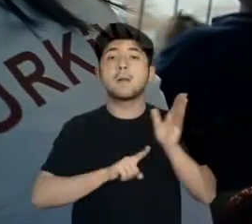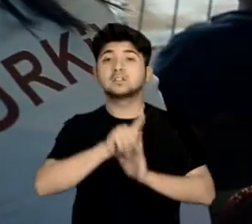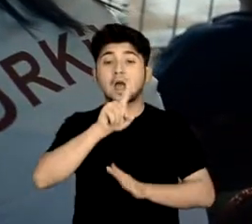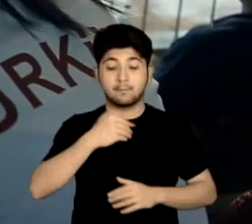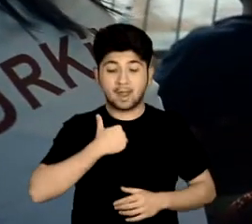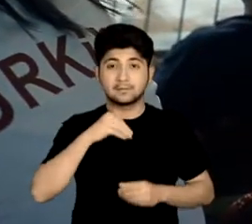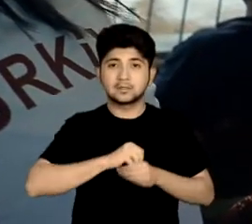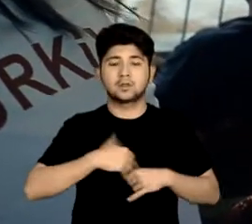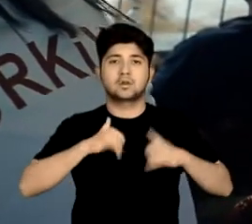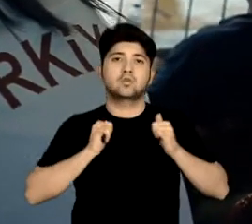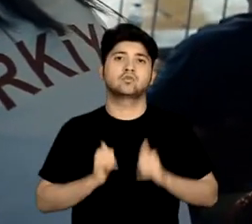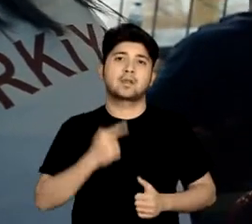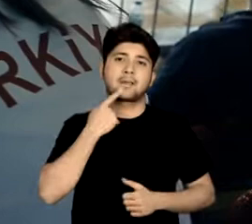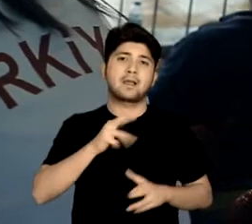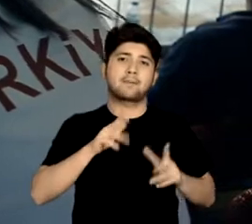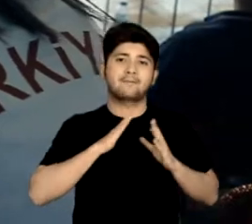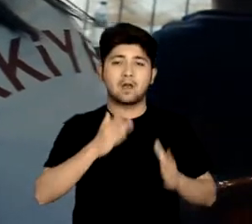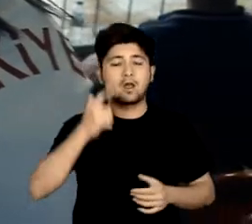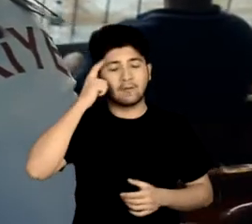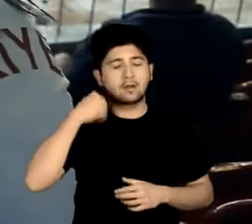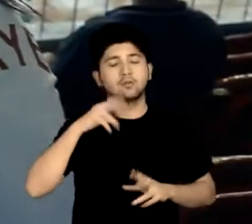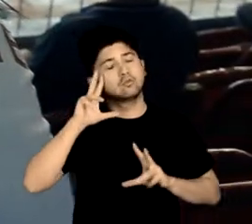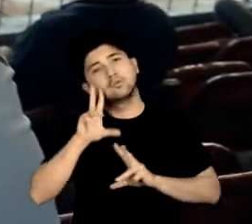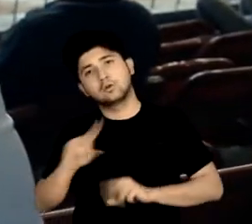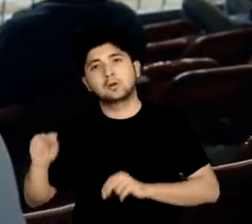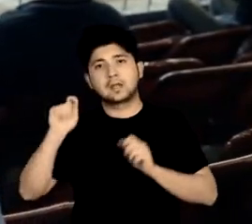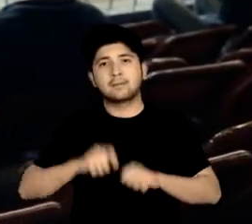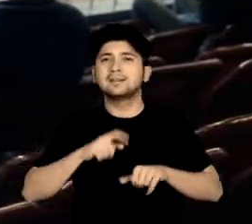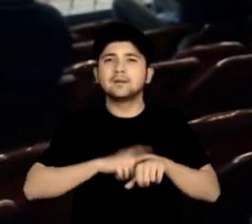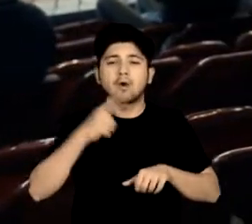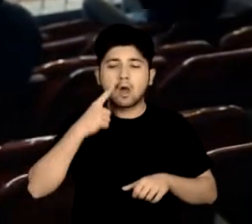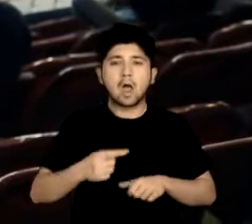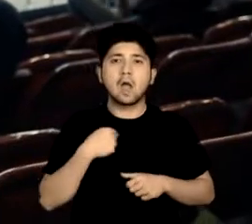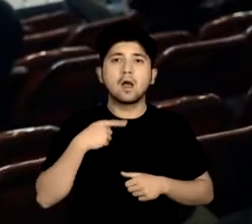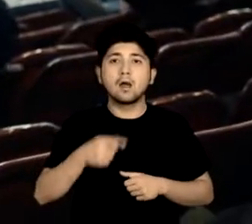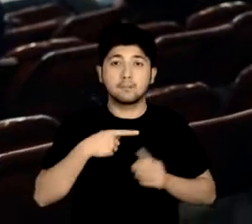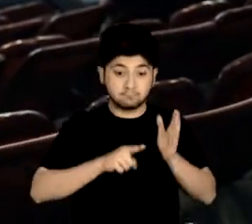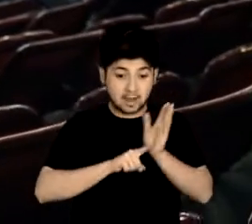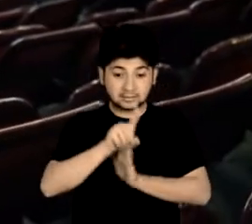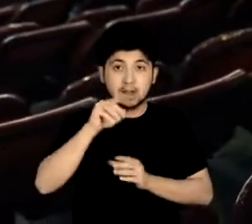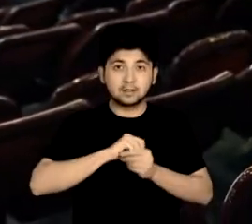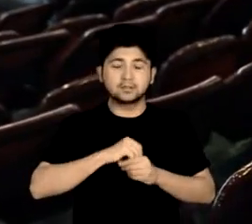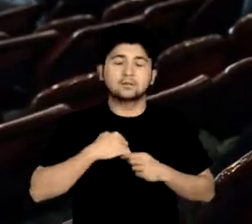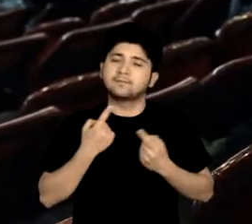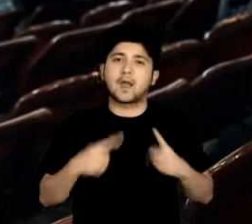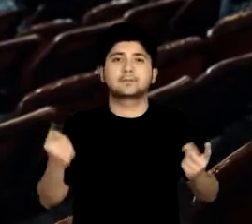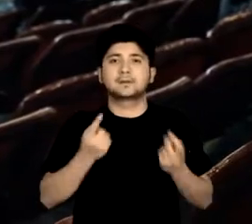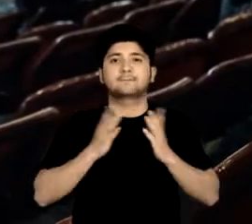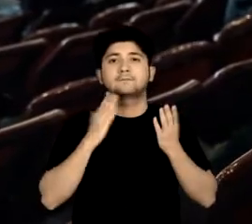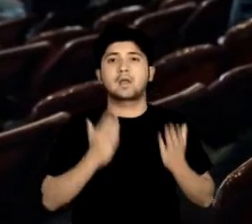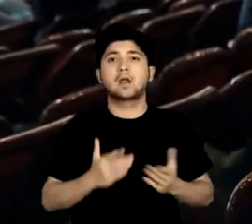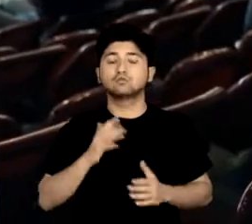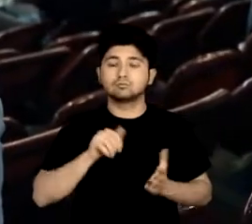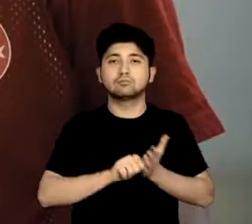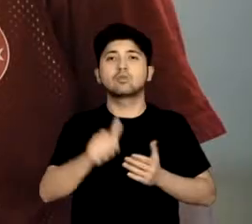Başarı benim için huzur demektir en başta. Çünkü kafanızı yastığa koyduğunuz anda yani başarı bambaşka bir şey oluyor.